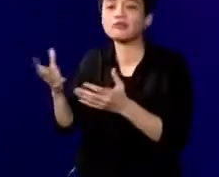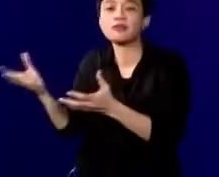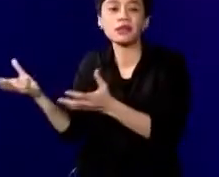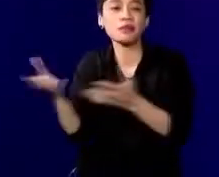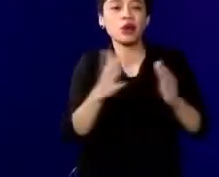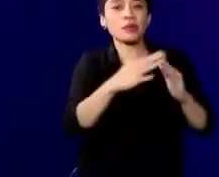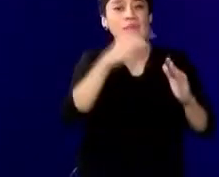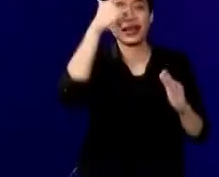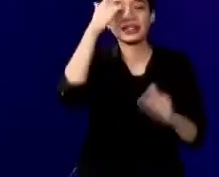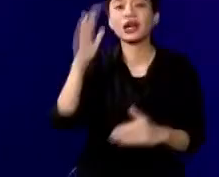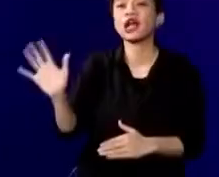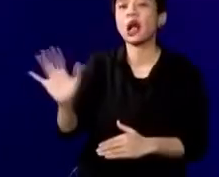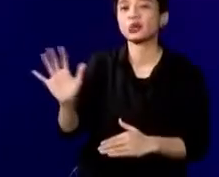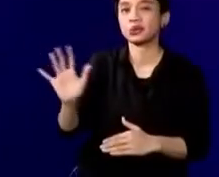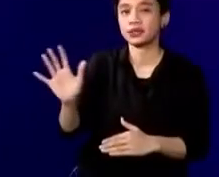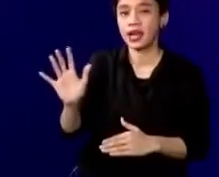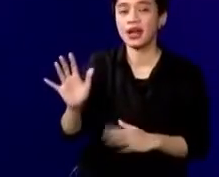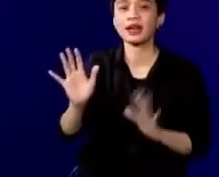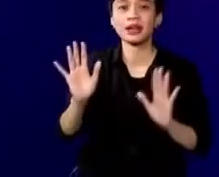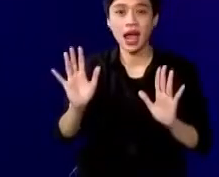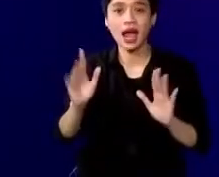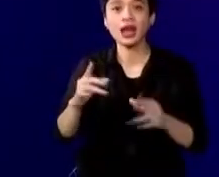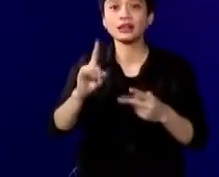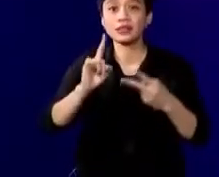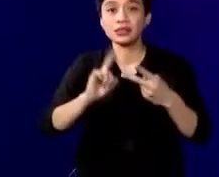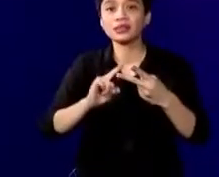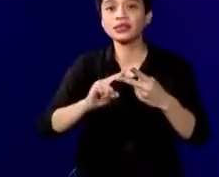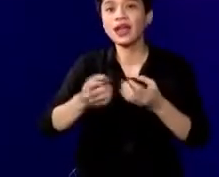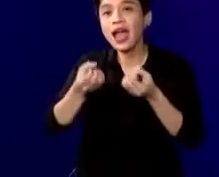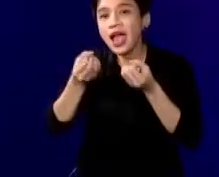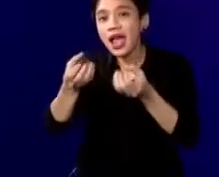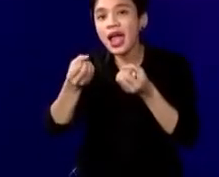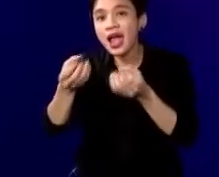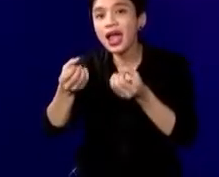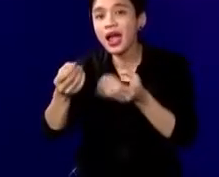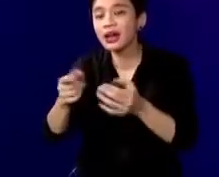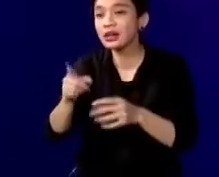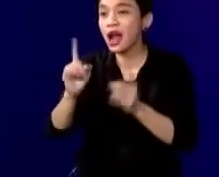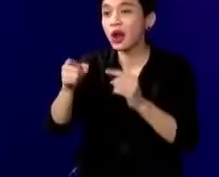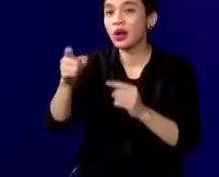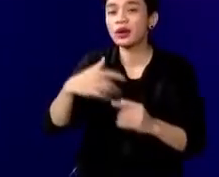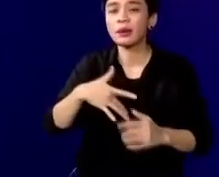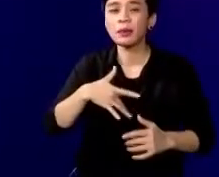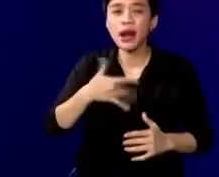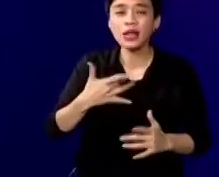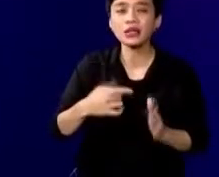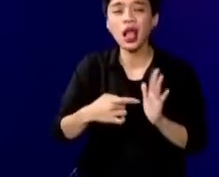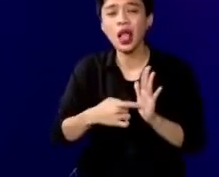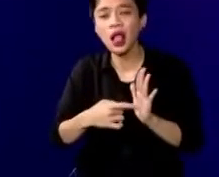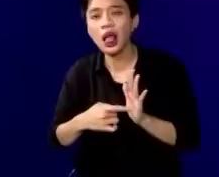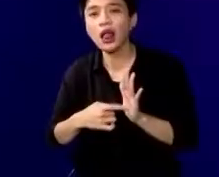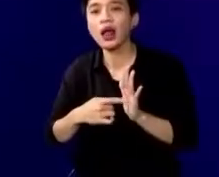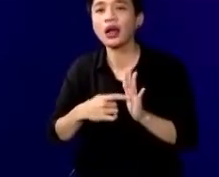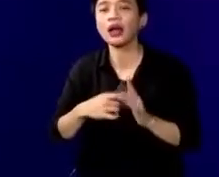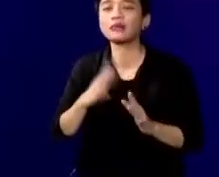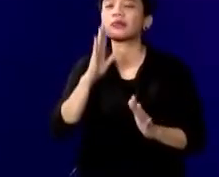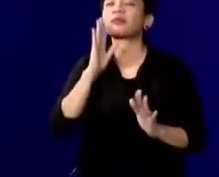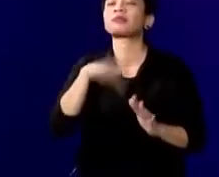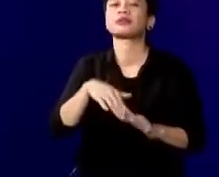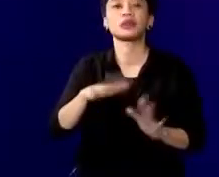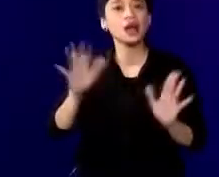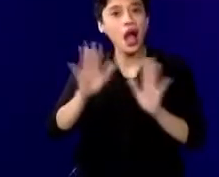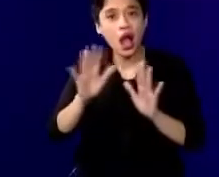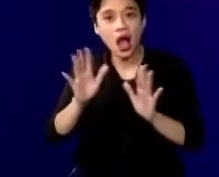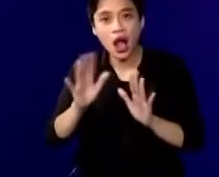menberikan edukasi tadi sudah sampan oleh Dr Al kalau ada keruhan tidak boleh dianggap enteng karena Jangan datang dengan